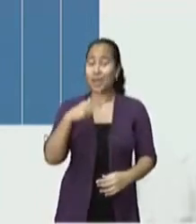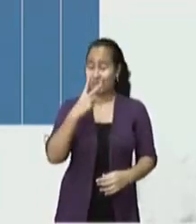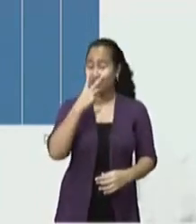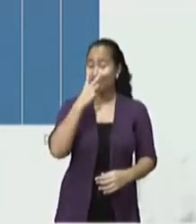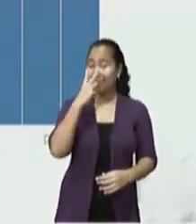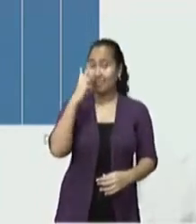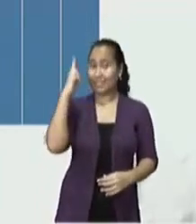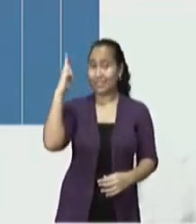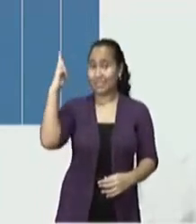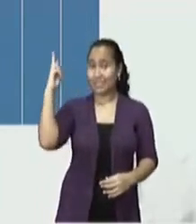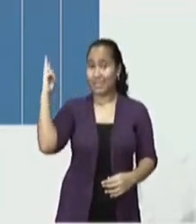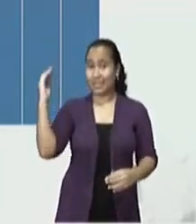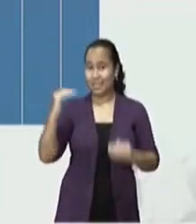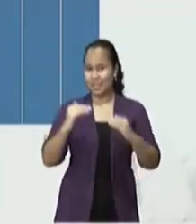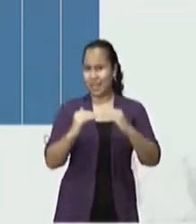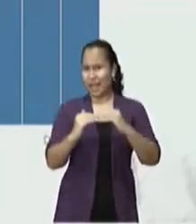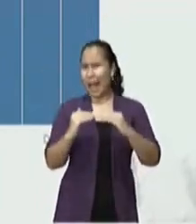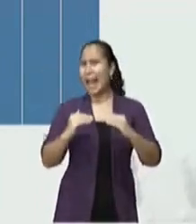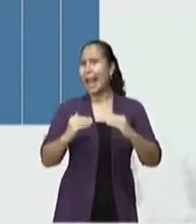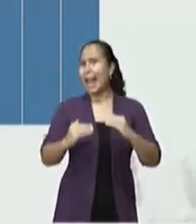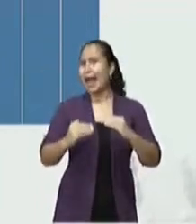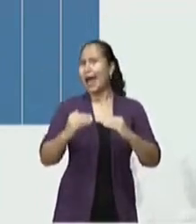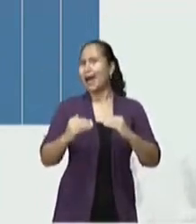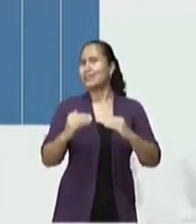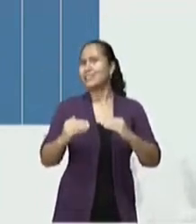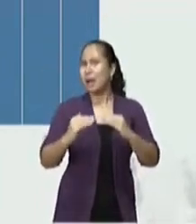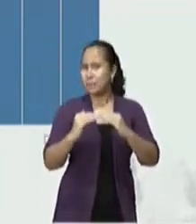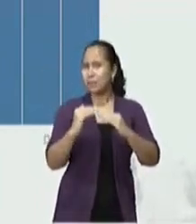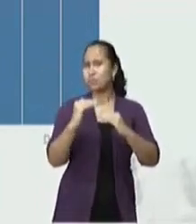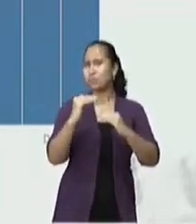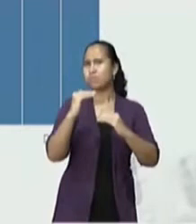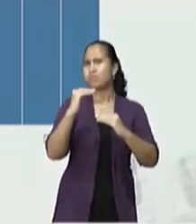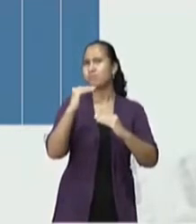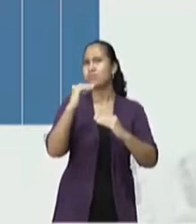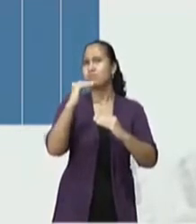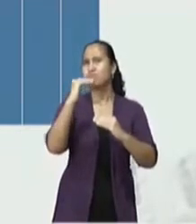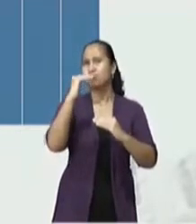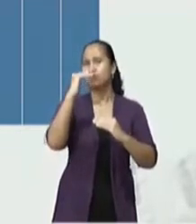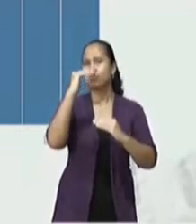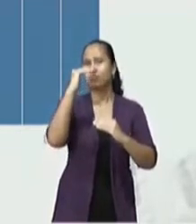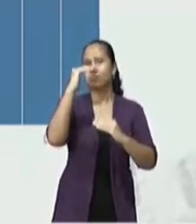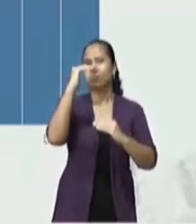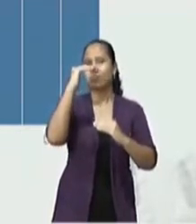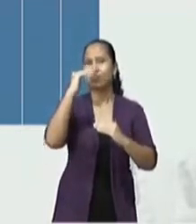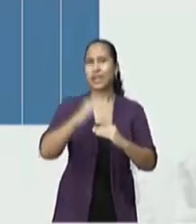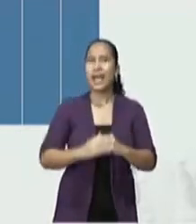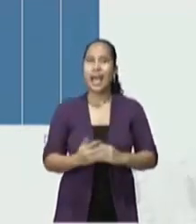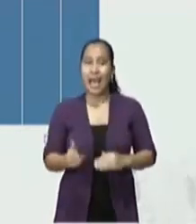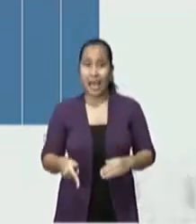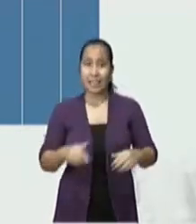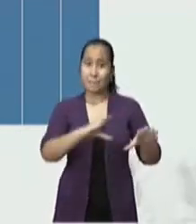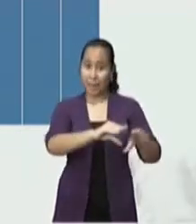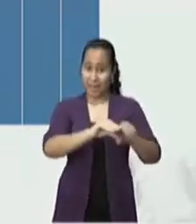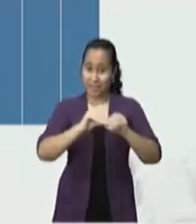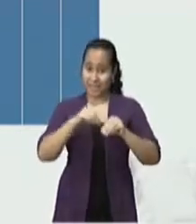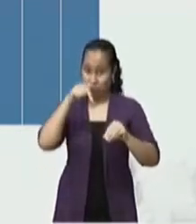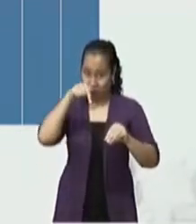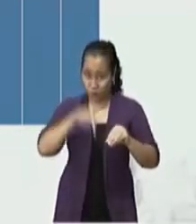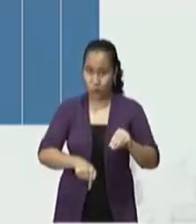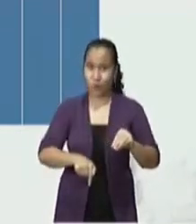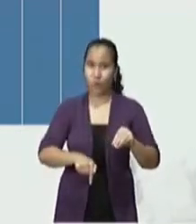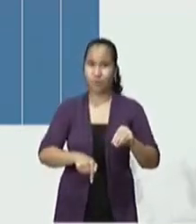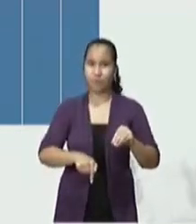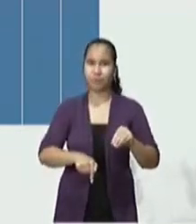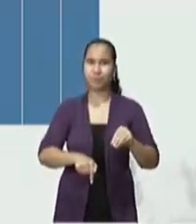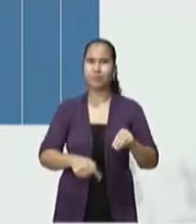het minder steil is geworden door de iets minder stringente maatregelen. En door de maatregelen die er nu zijn,